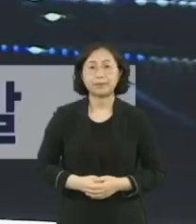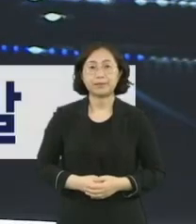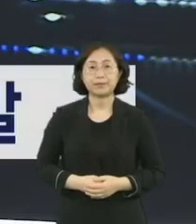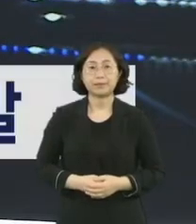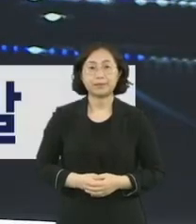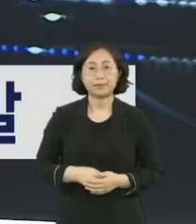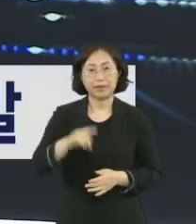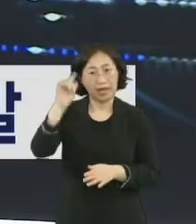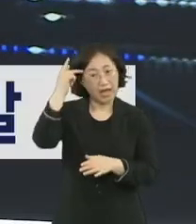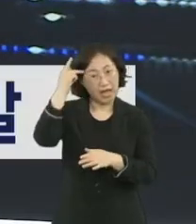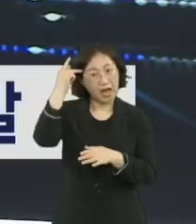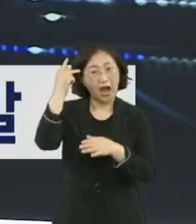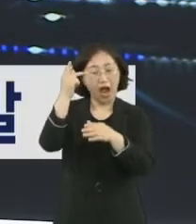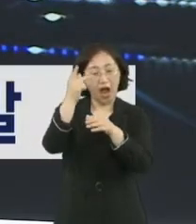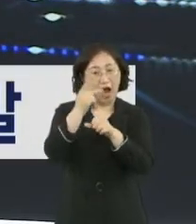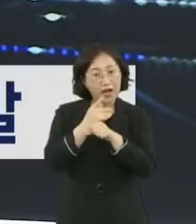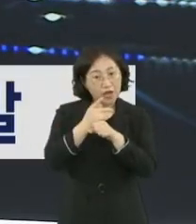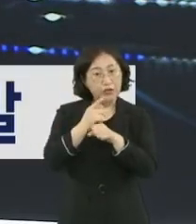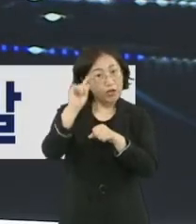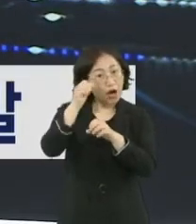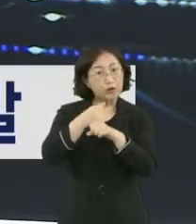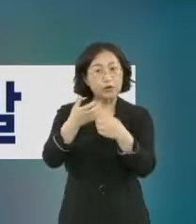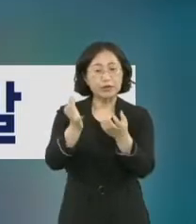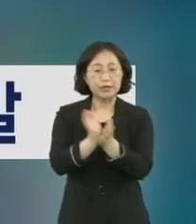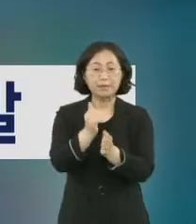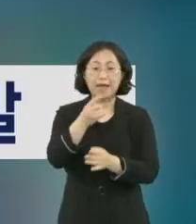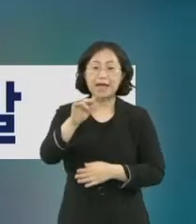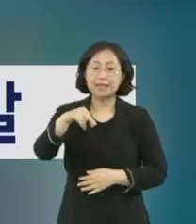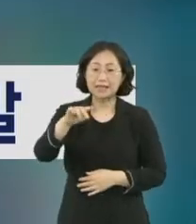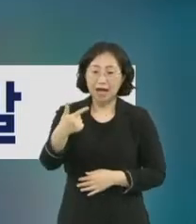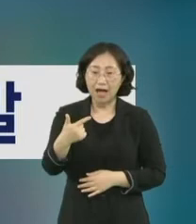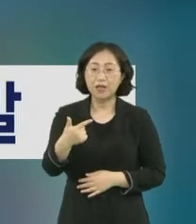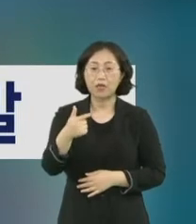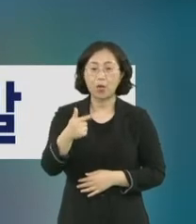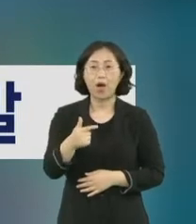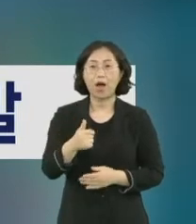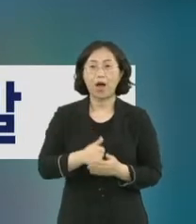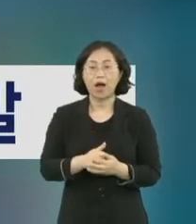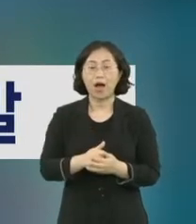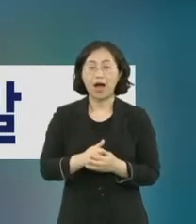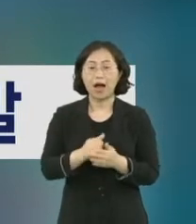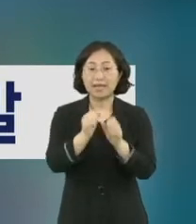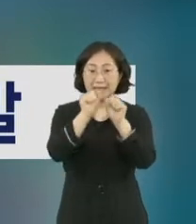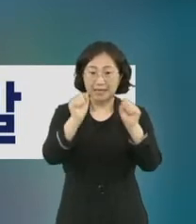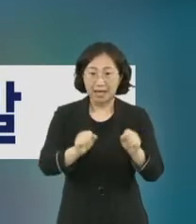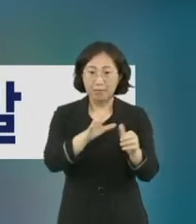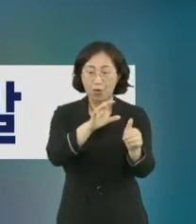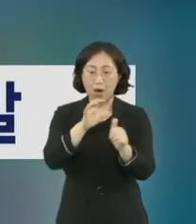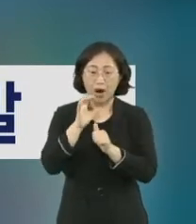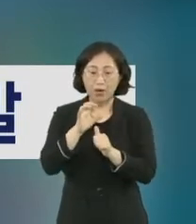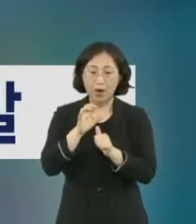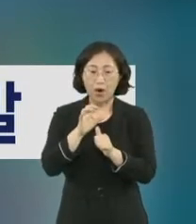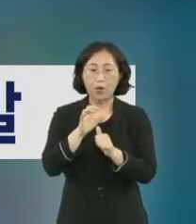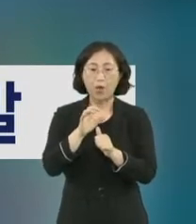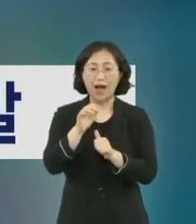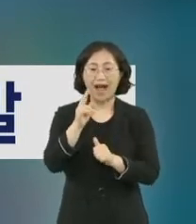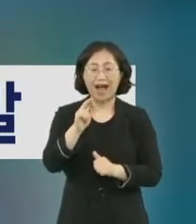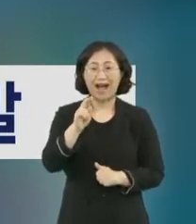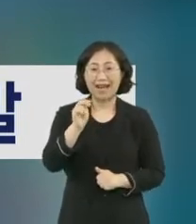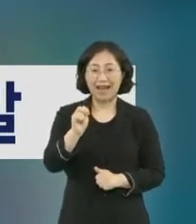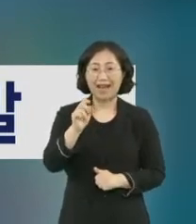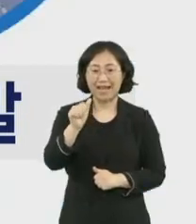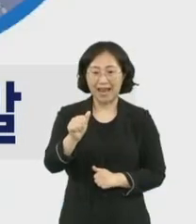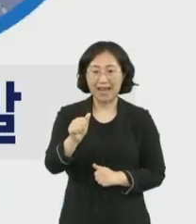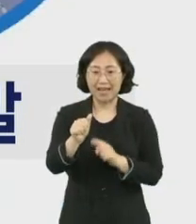카이스트 박현규 교수 연구팀이 핵산 의 절단과 중합 연쇄 반응 시스템을 활용해 rna 바이러스를